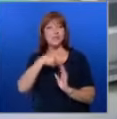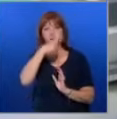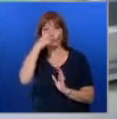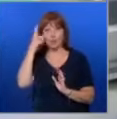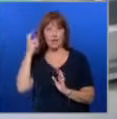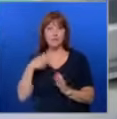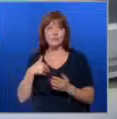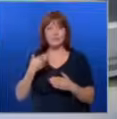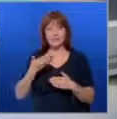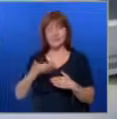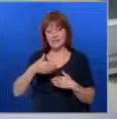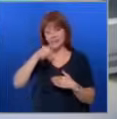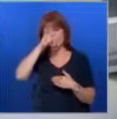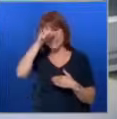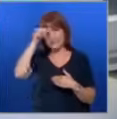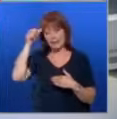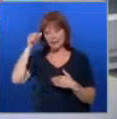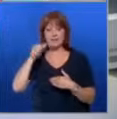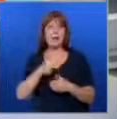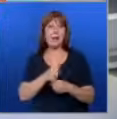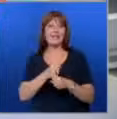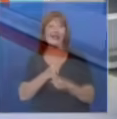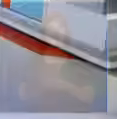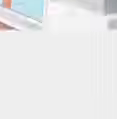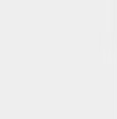следващите мандати. Започваме.